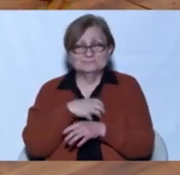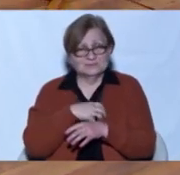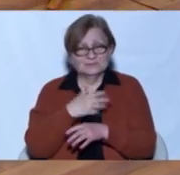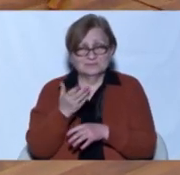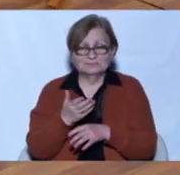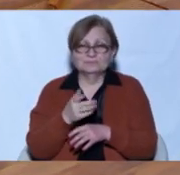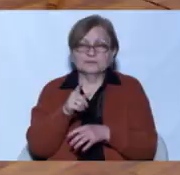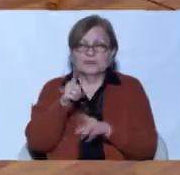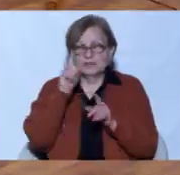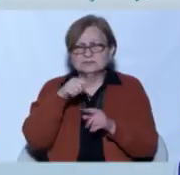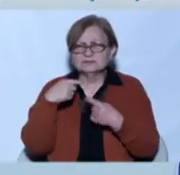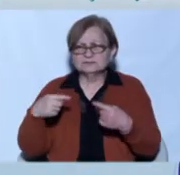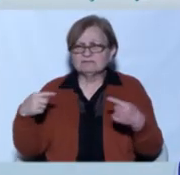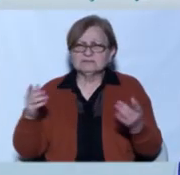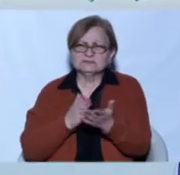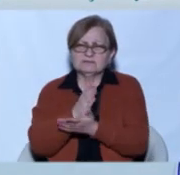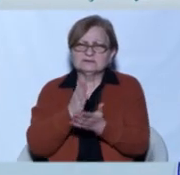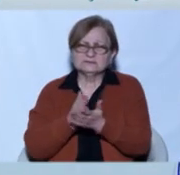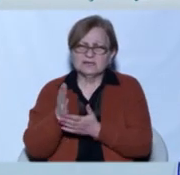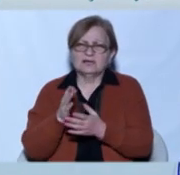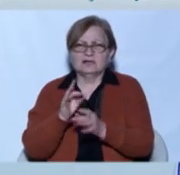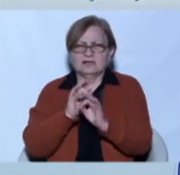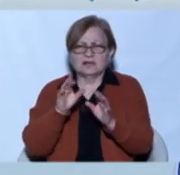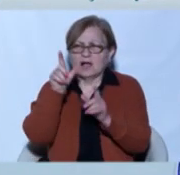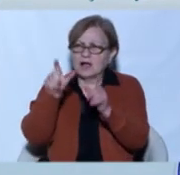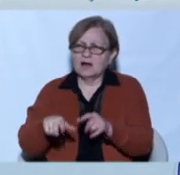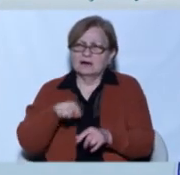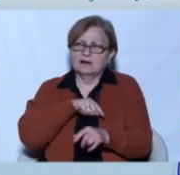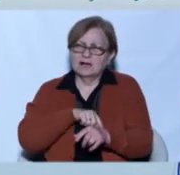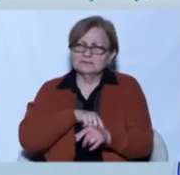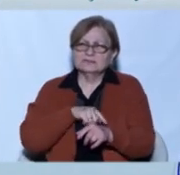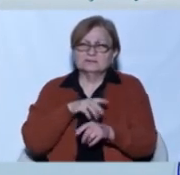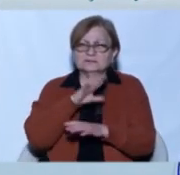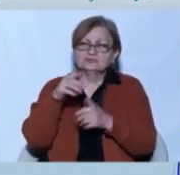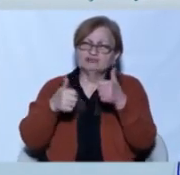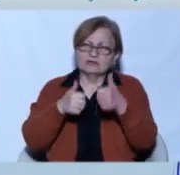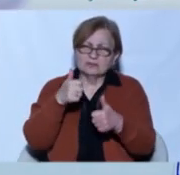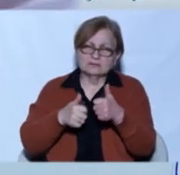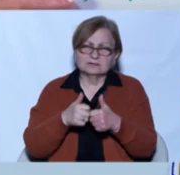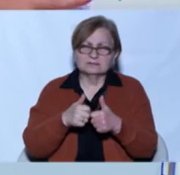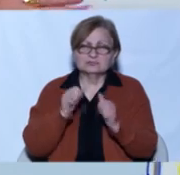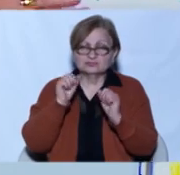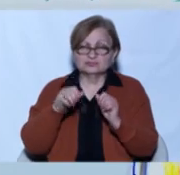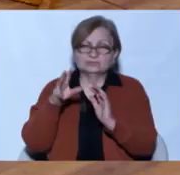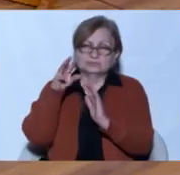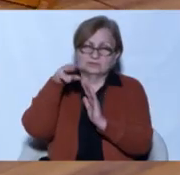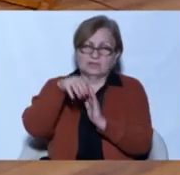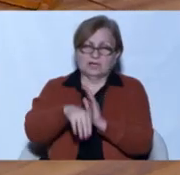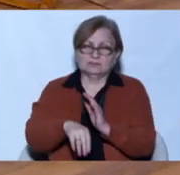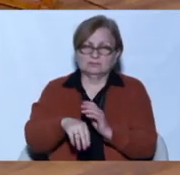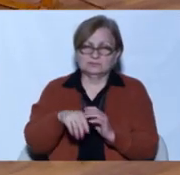რიგი ხერხები, აღწერა იქნება ეს შედარება თუ ეპითეტი, რომლებიც შეგიძლიათ